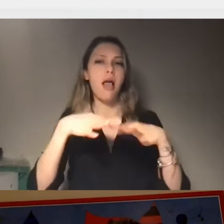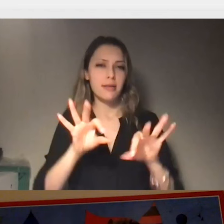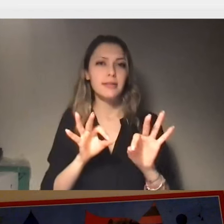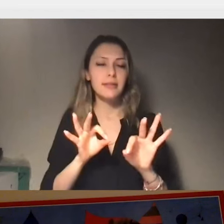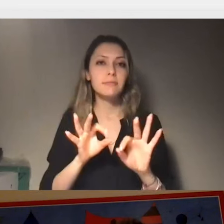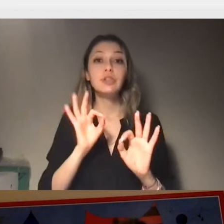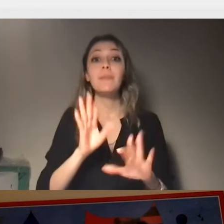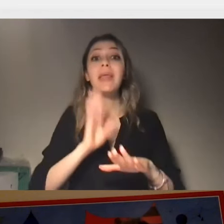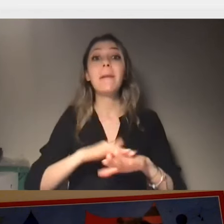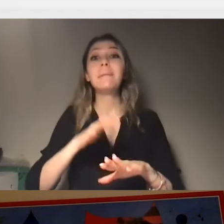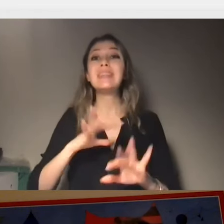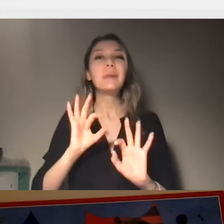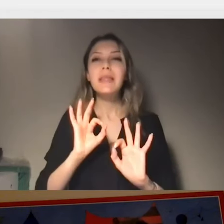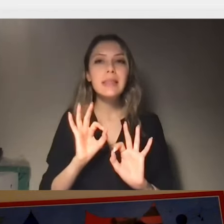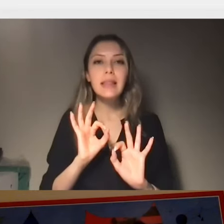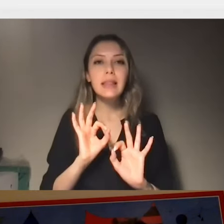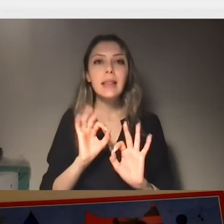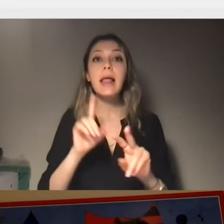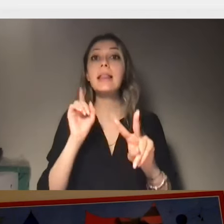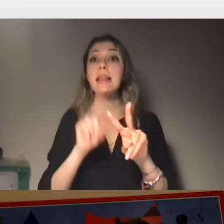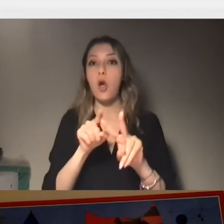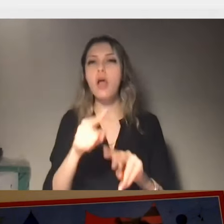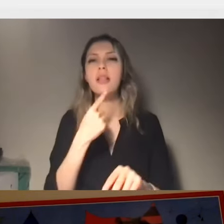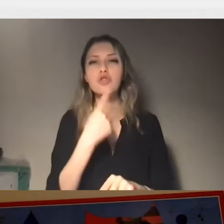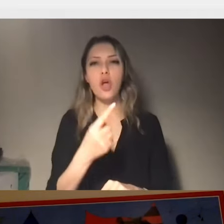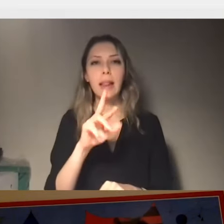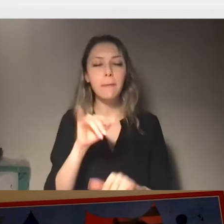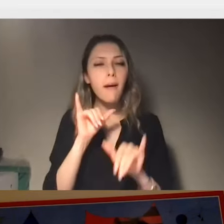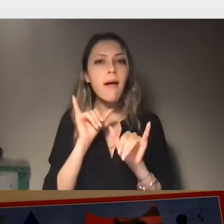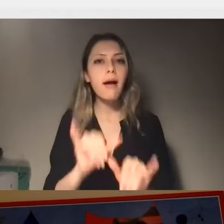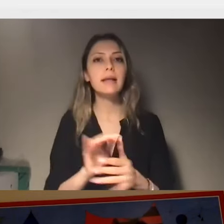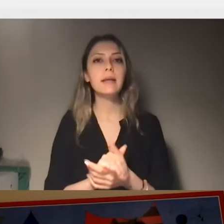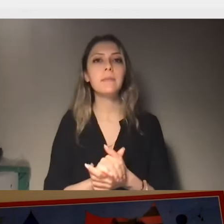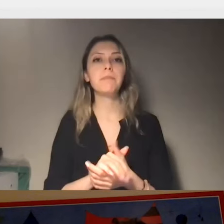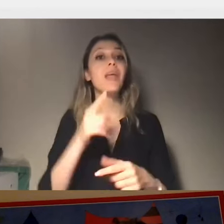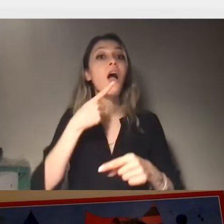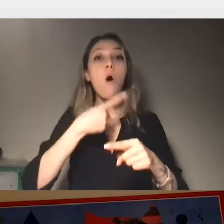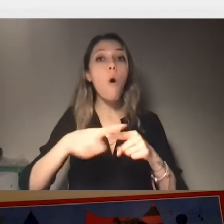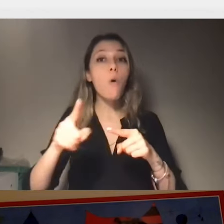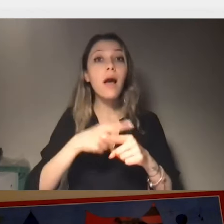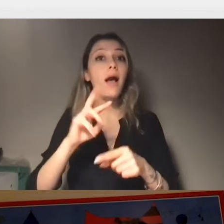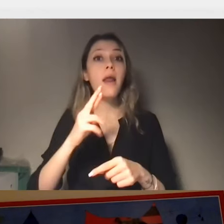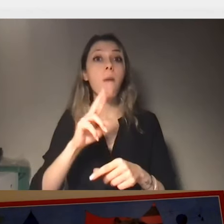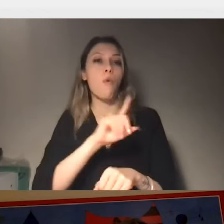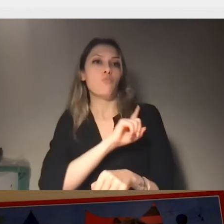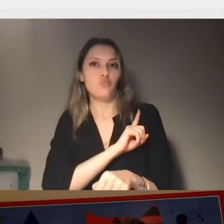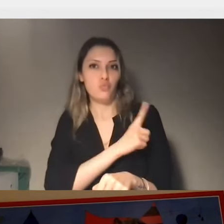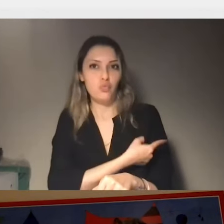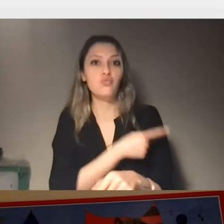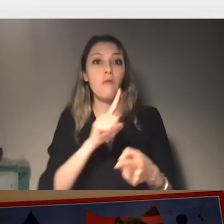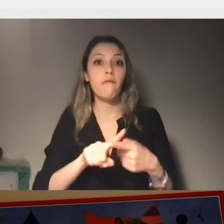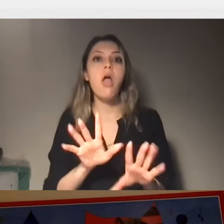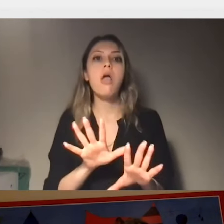istediğimiz şey şu, Nikoletta'nın da dediği gibi kolektif bir raporun gücü ve etkisi